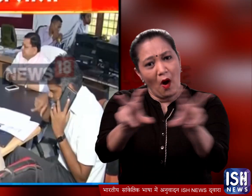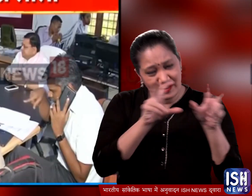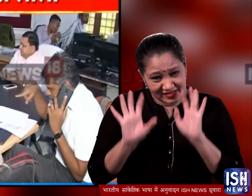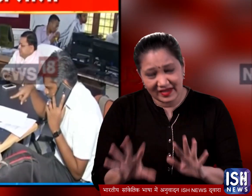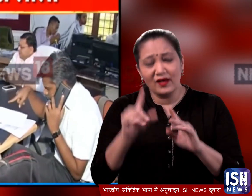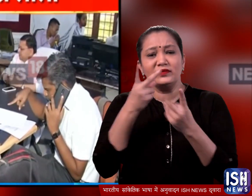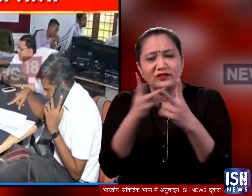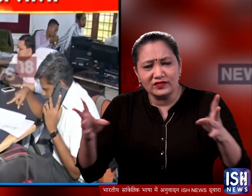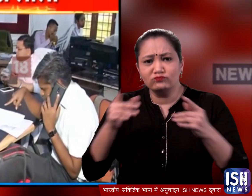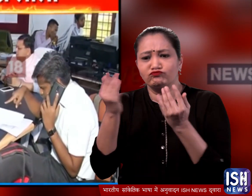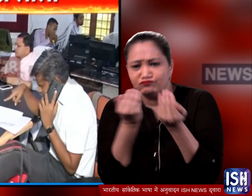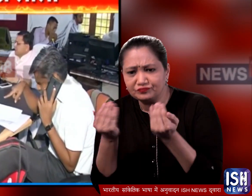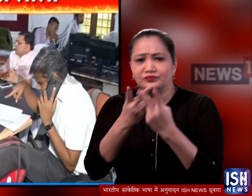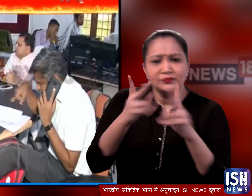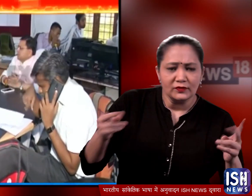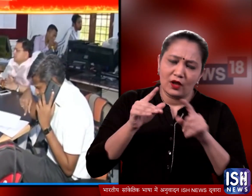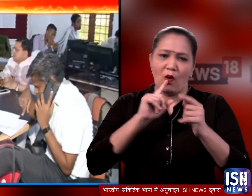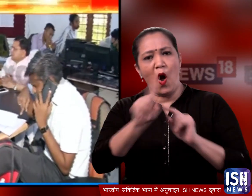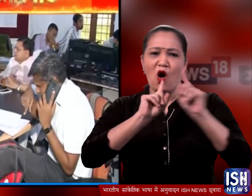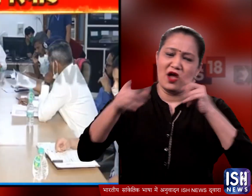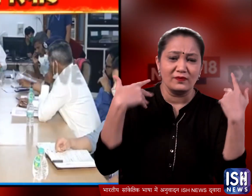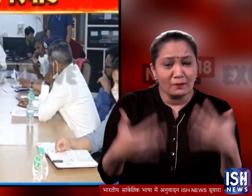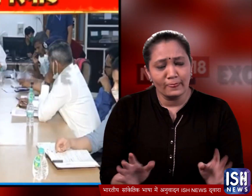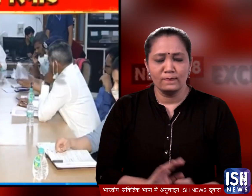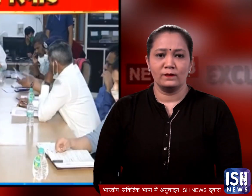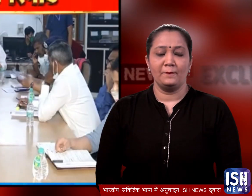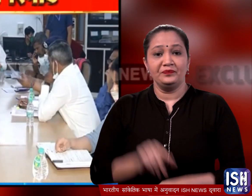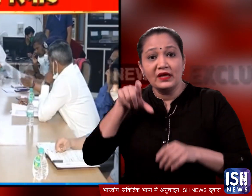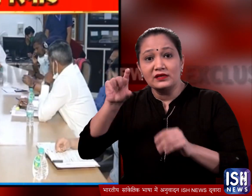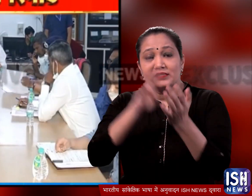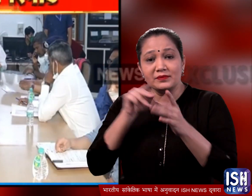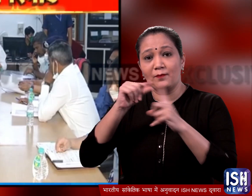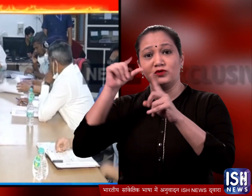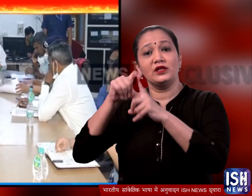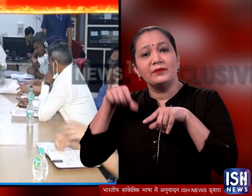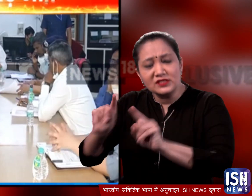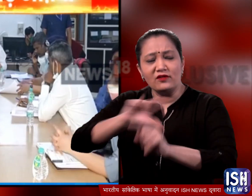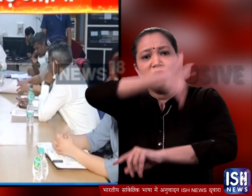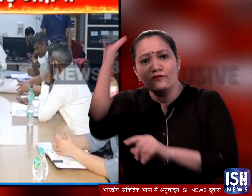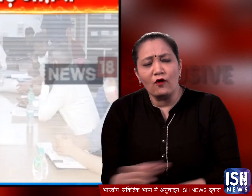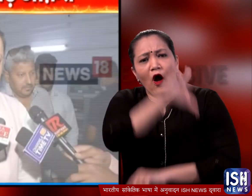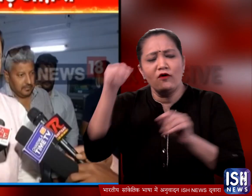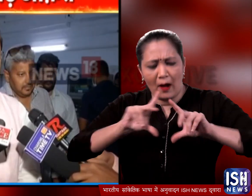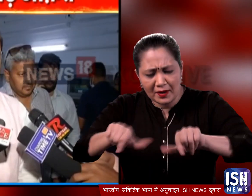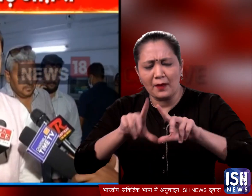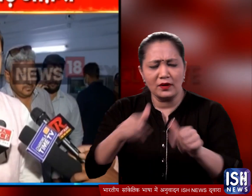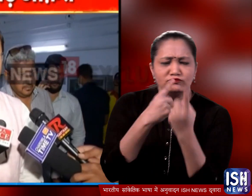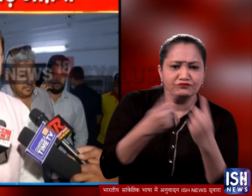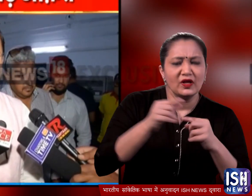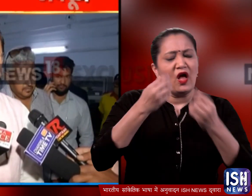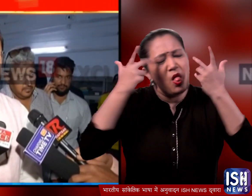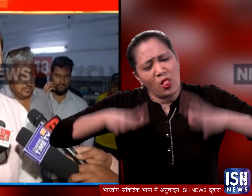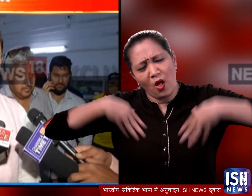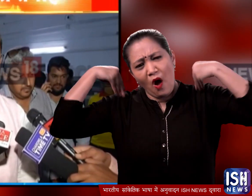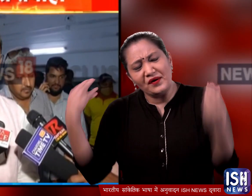है और तमाम एजेंसियों को राहत और बचाव के काम पर लगाया गया है। खुद मुख्यमंत्री पुष्कर धामी दिन भर बैठकों में लगे रहे। नुकसान सब जगह पर